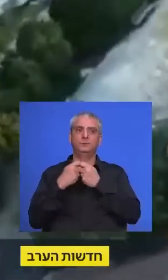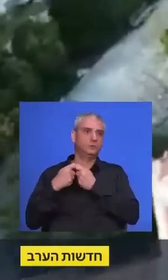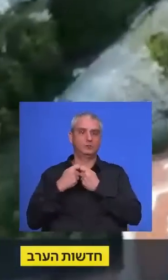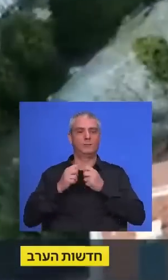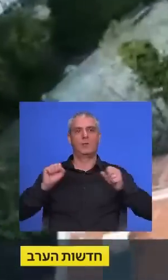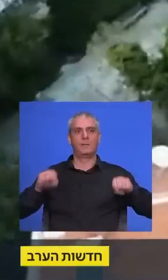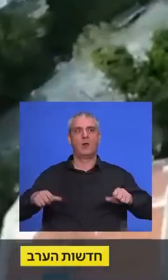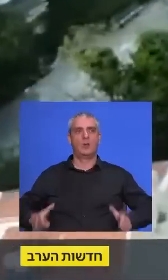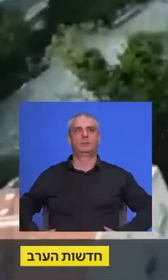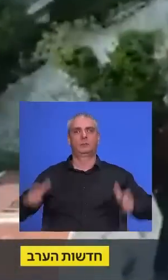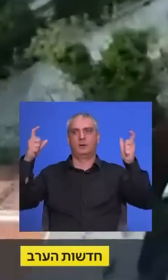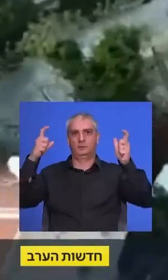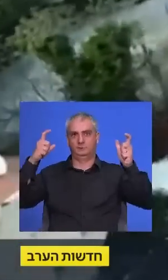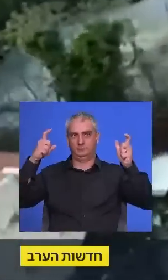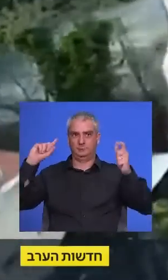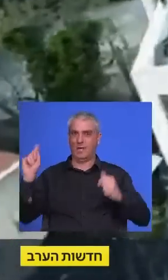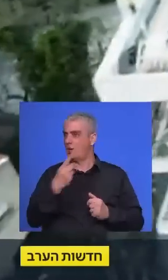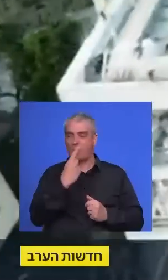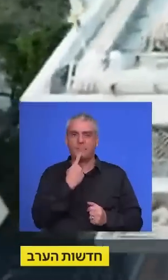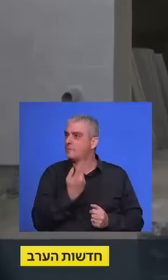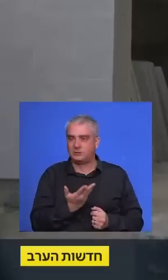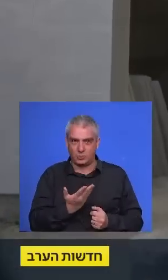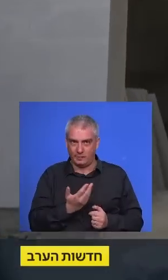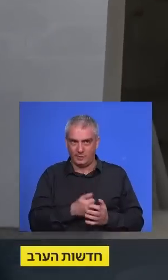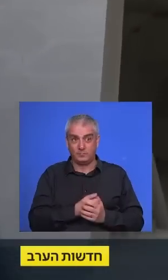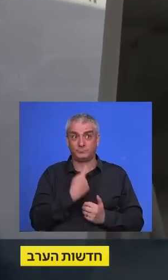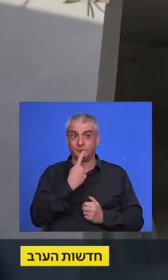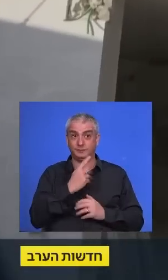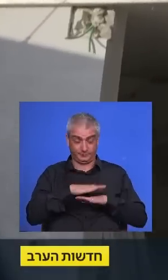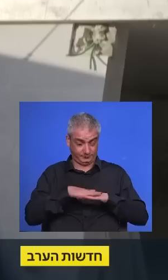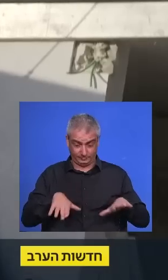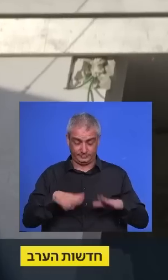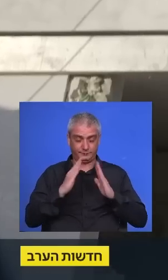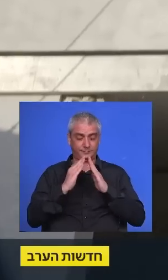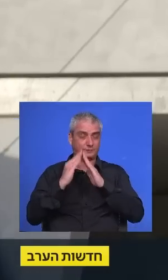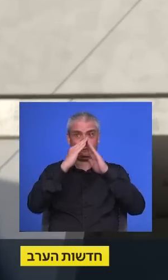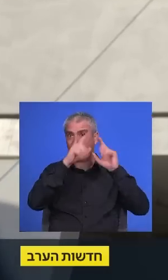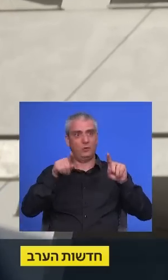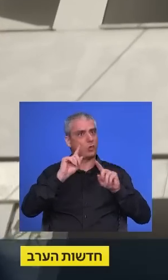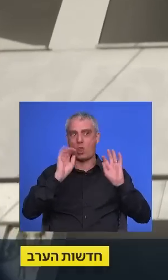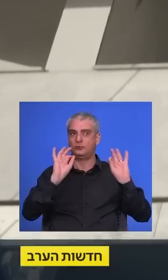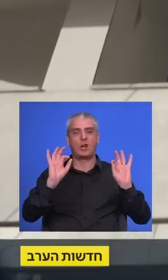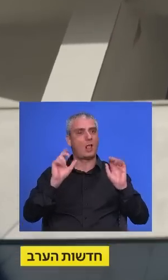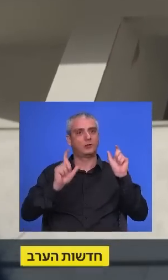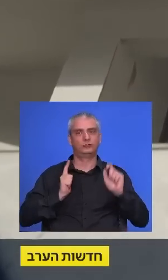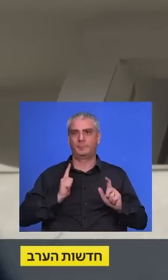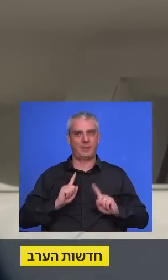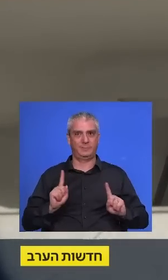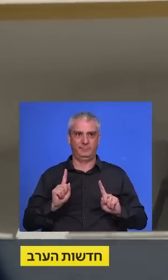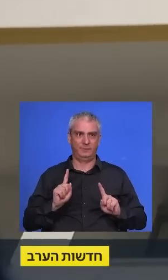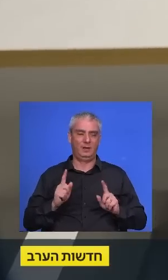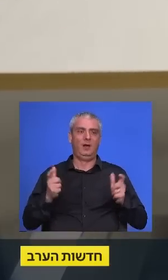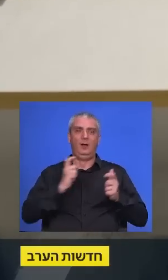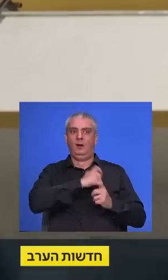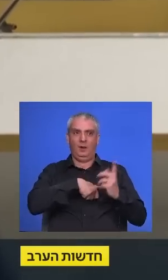הבעלות על כל הנכס. מה זה אומר בעצם? זה אומר שהקרקע והדירות בבניין לא שייכות לאנשים פרטיים, אלא